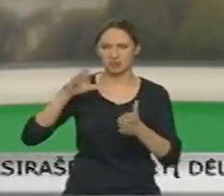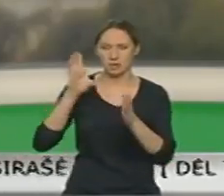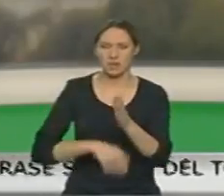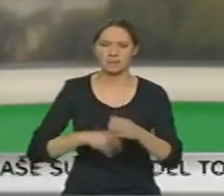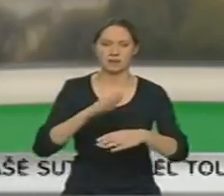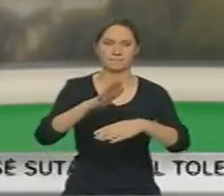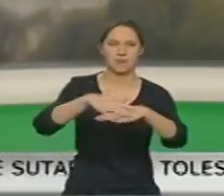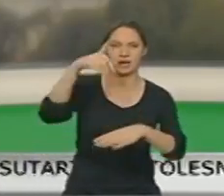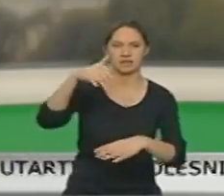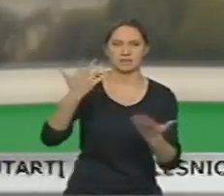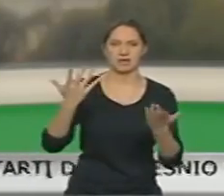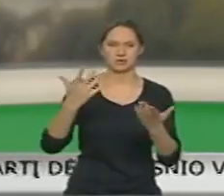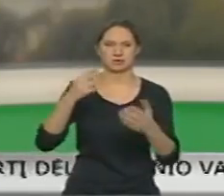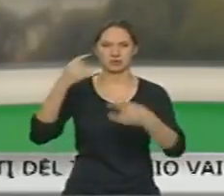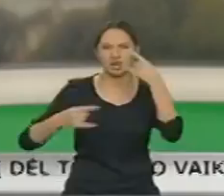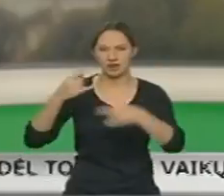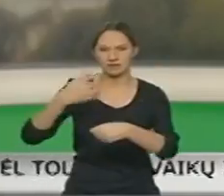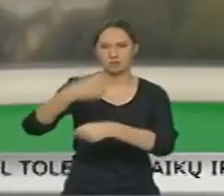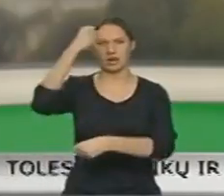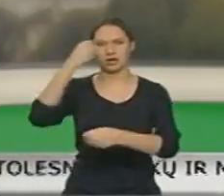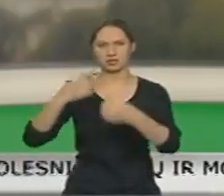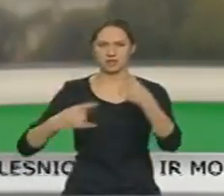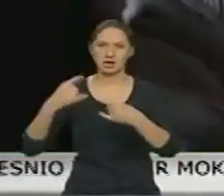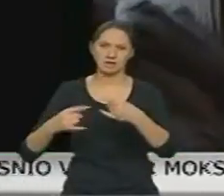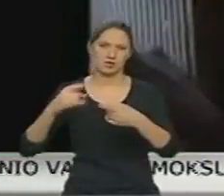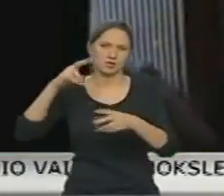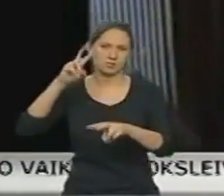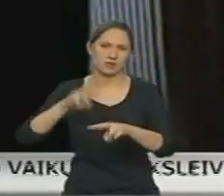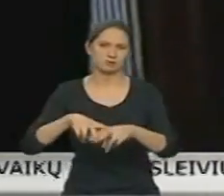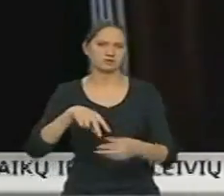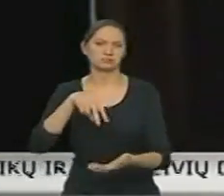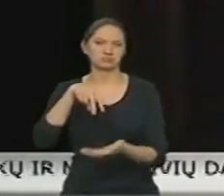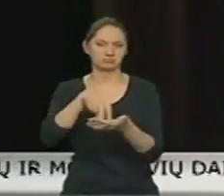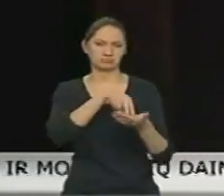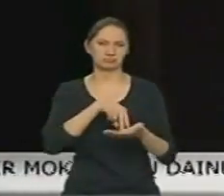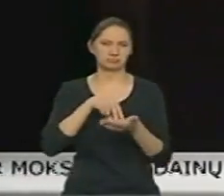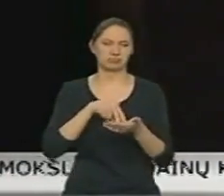parlamento, televizijos bokšto bei televizijos ir radio pastato. Taip